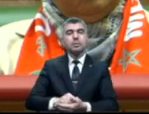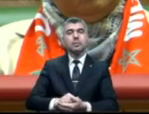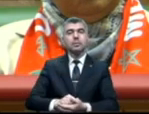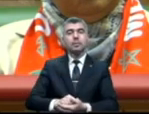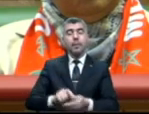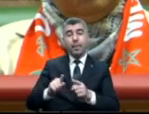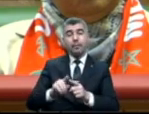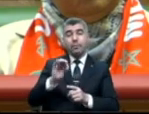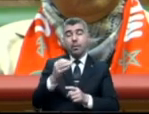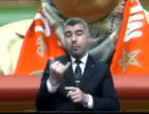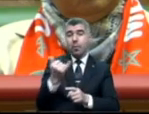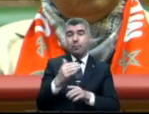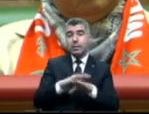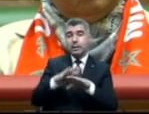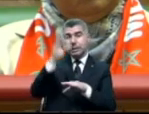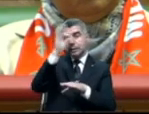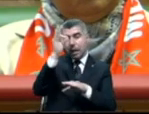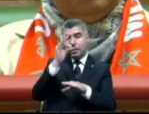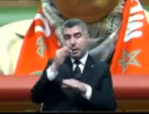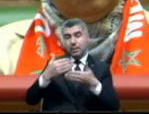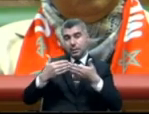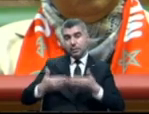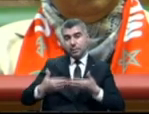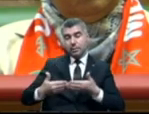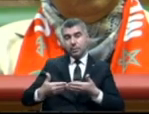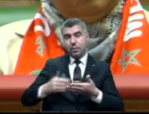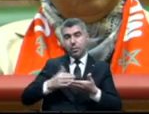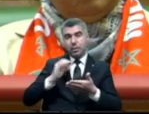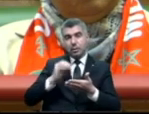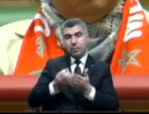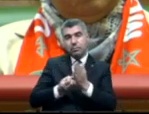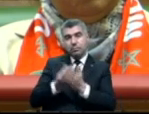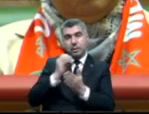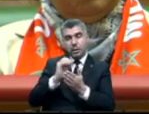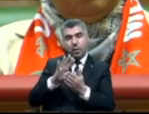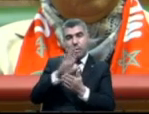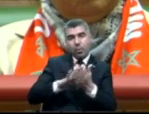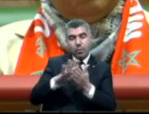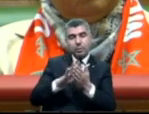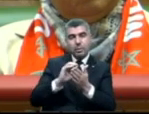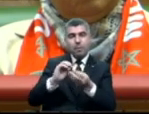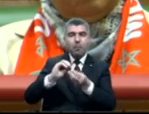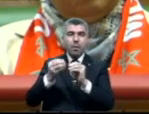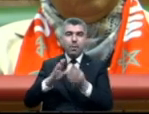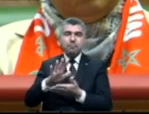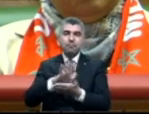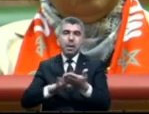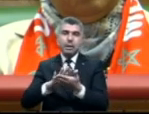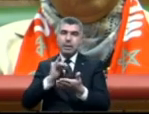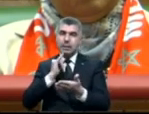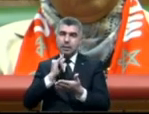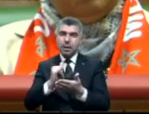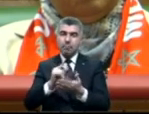خاصة إن السياسة التدبيرية المتبعة لم تستطع إلى حد الآن من إخراج القطاع من الأزمات التي يعاني منها، بالإضافة